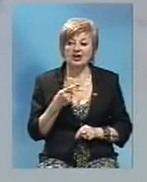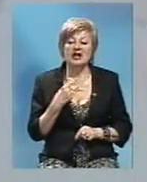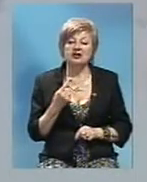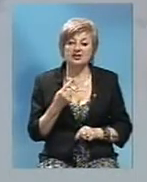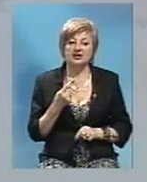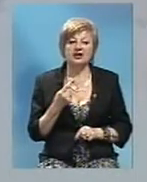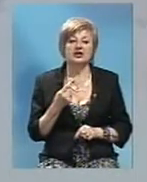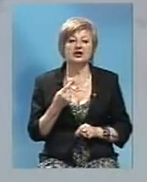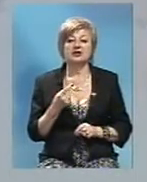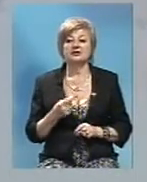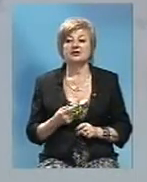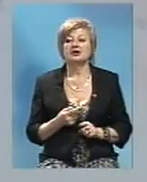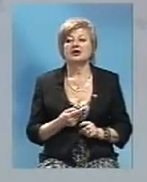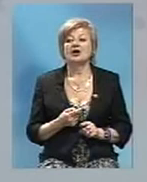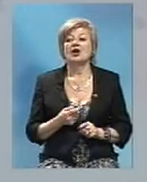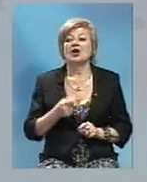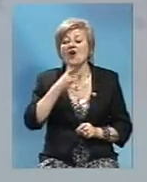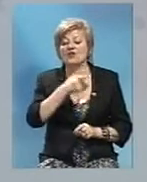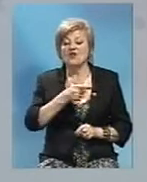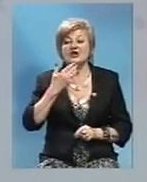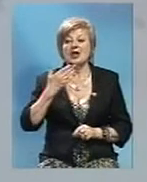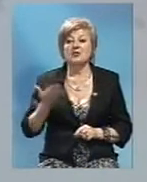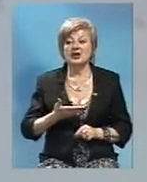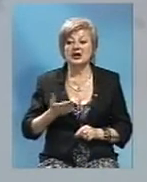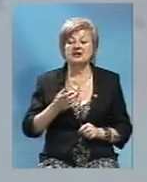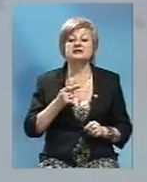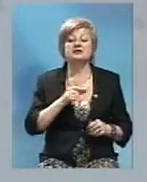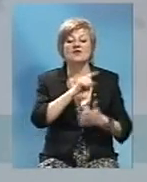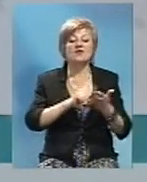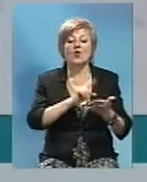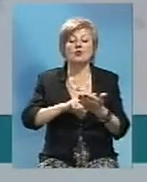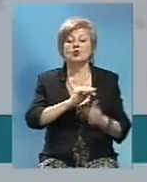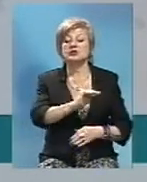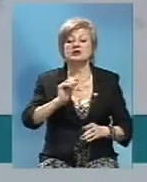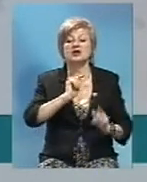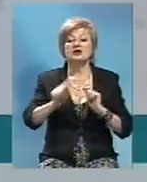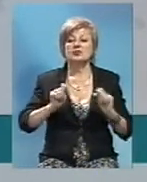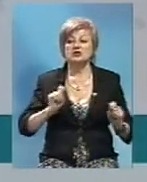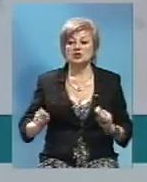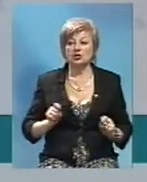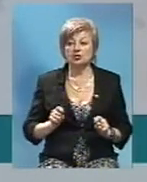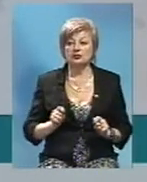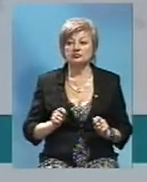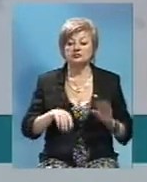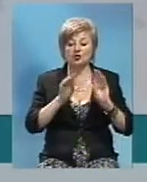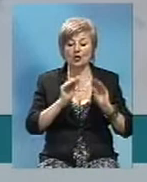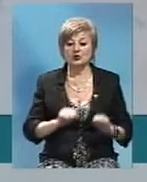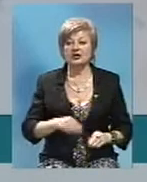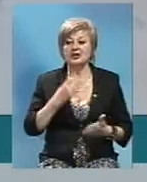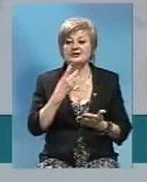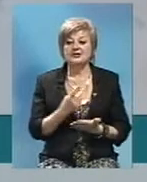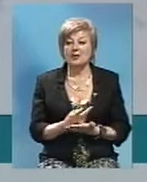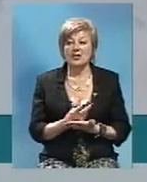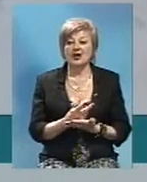говорили в предыдущих сюжетах. Во время лекции проводится анкетирование ребят. Мы сразу говорим, что эти анкеты не будут показаны никому